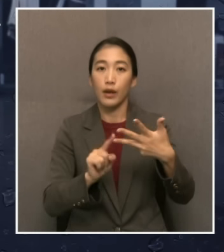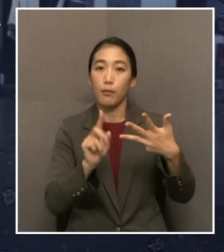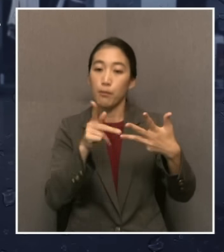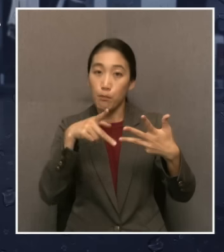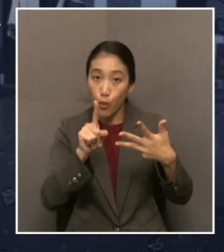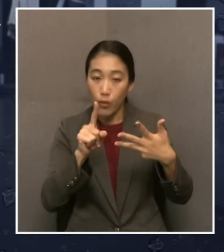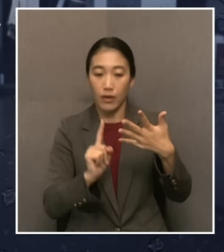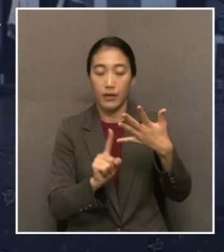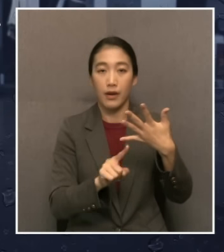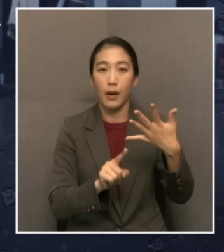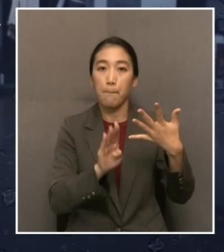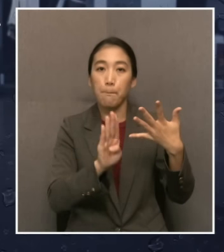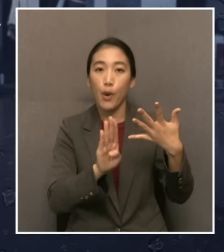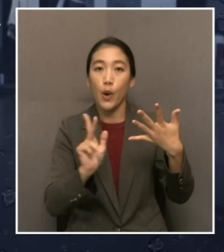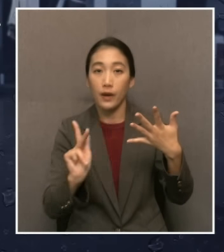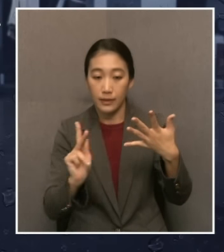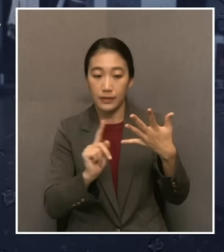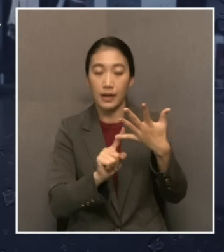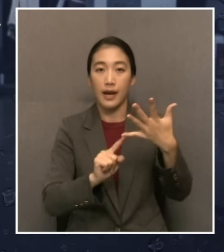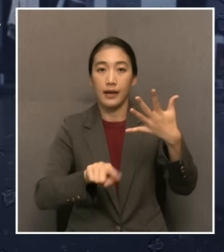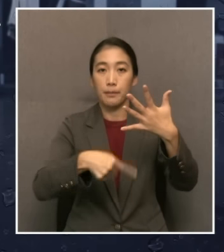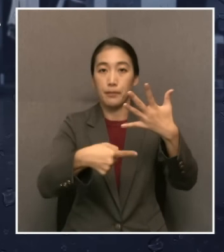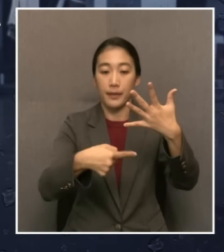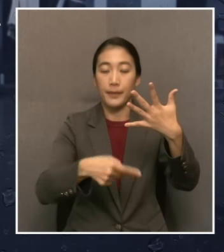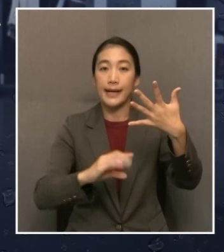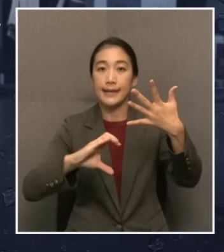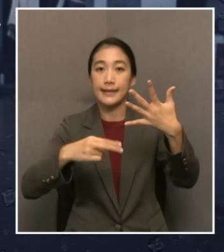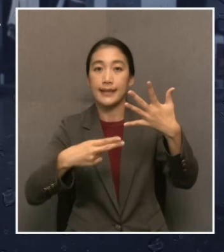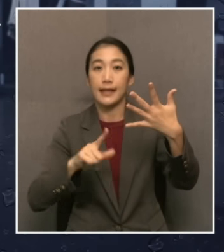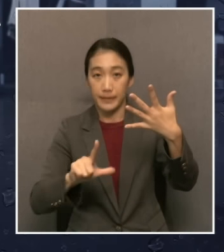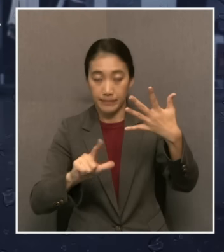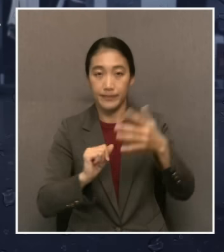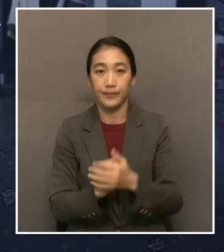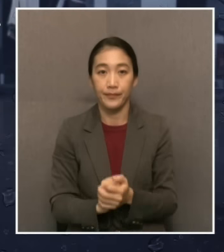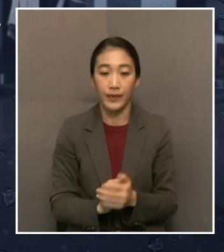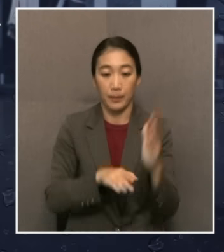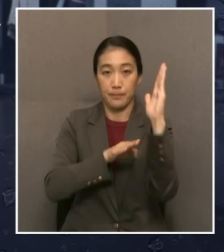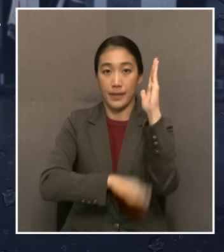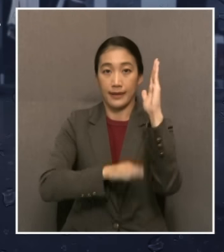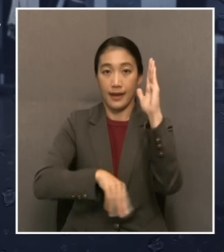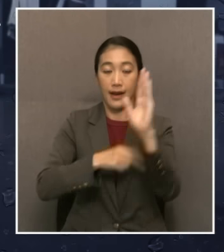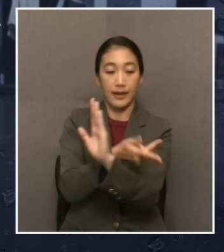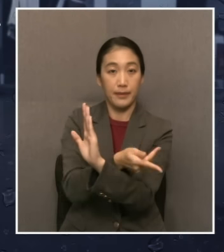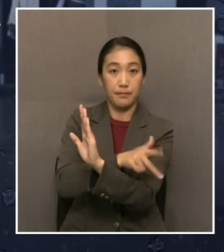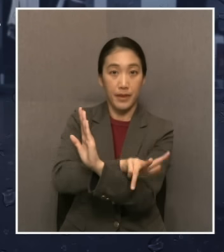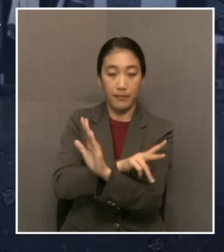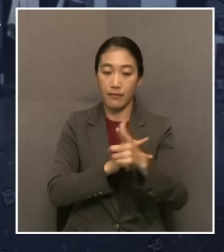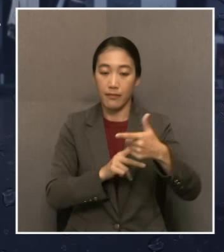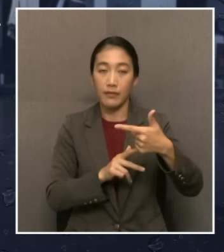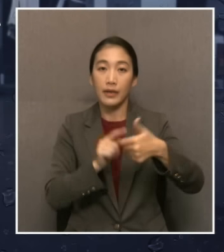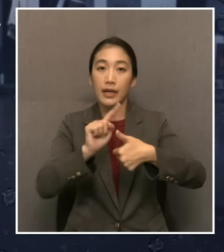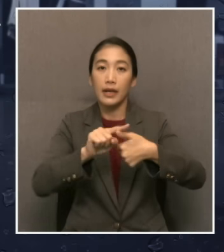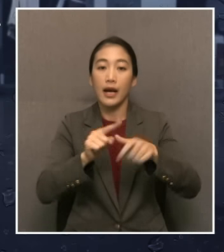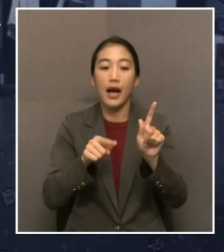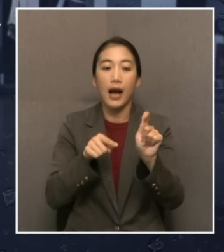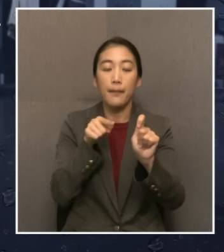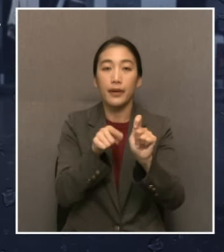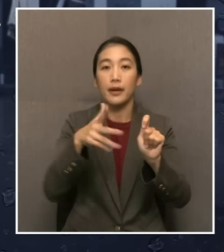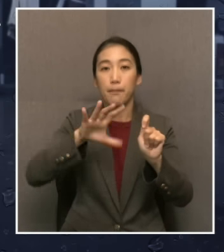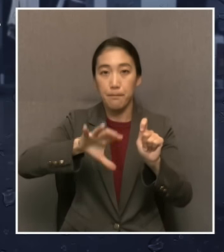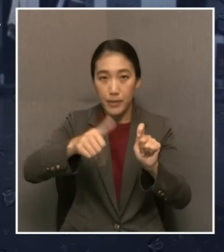อำเภอเฉลิมพระเกียรติในขณะที่ภาคใต้ประกาศเตือนจังหวัดภูเก็ตที่พื้นที่อำเภอเมืองนะคะและที่อำเภอ